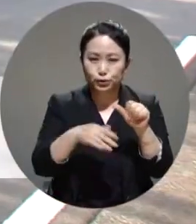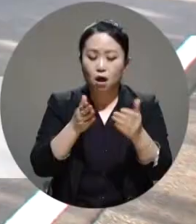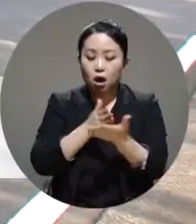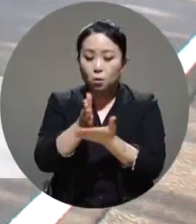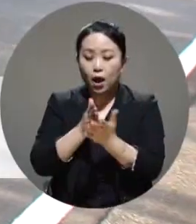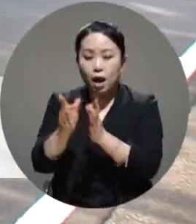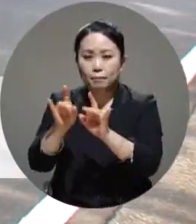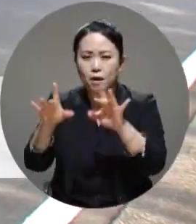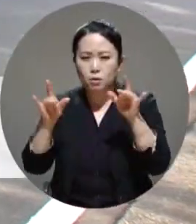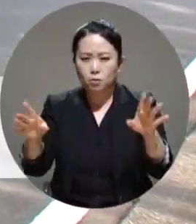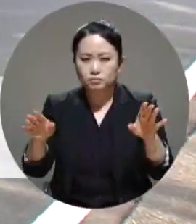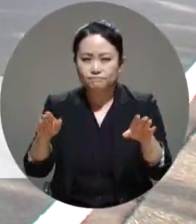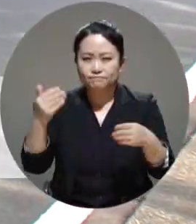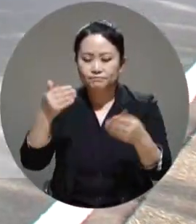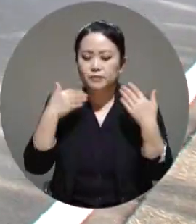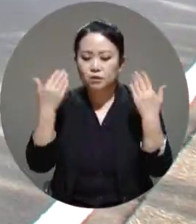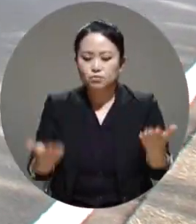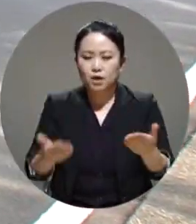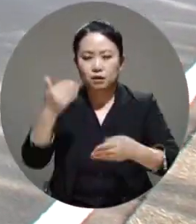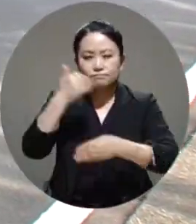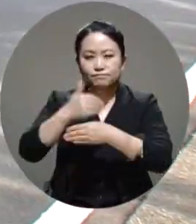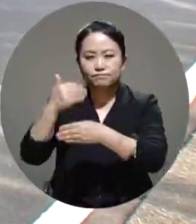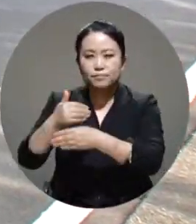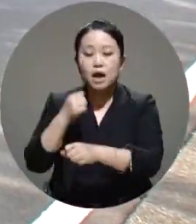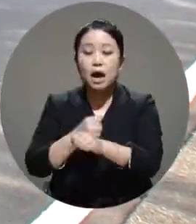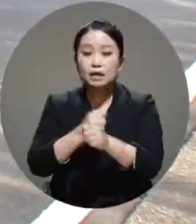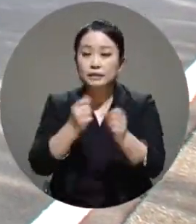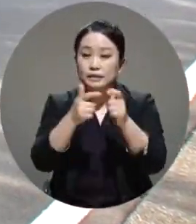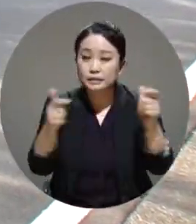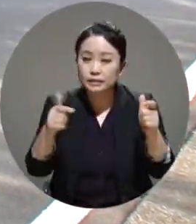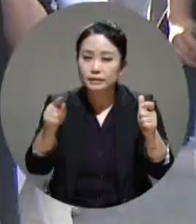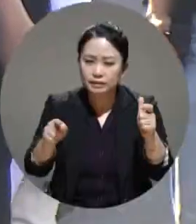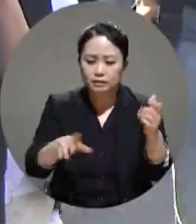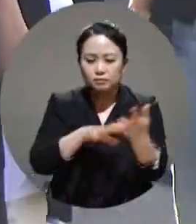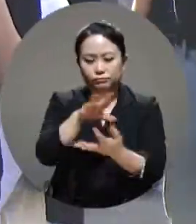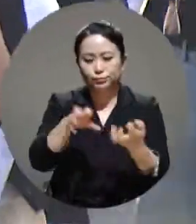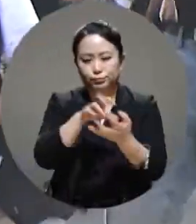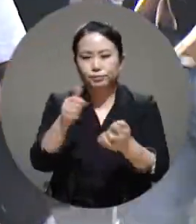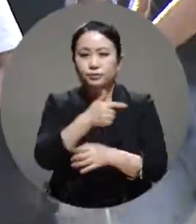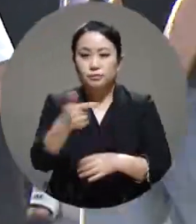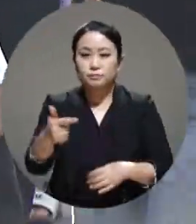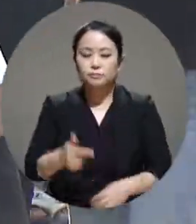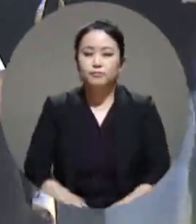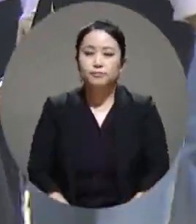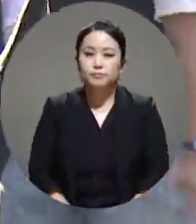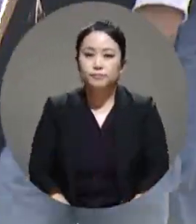부산대와의 통합을 둘러싸고 부산교대 구성원들 사이에 논란이 커지고 있습니다.